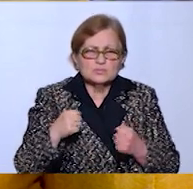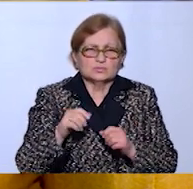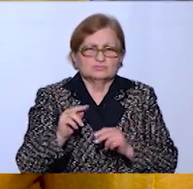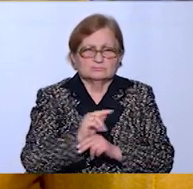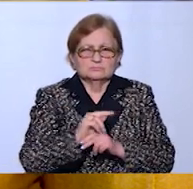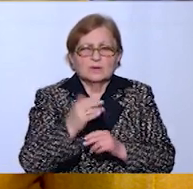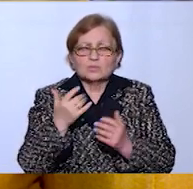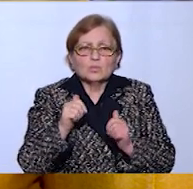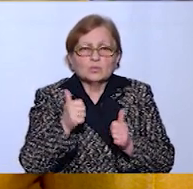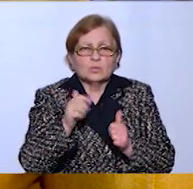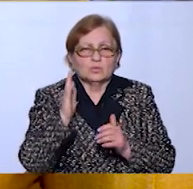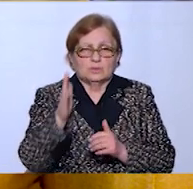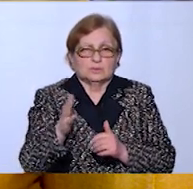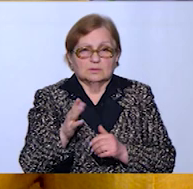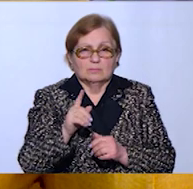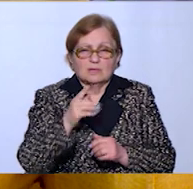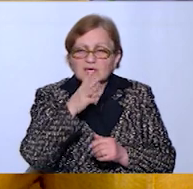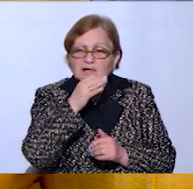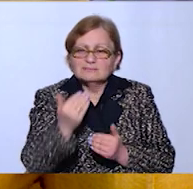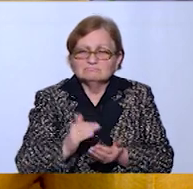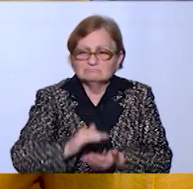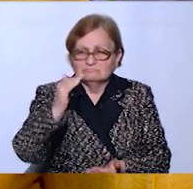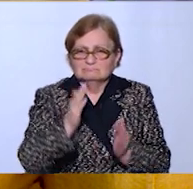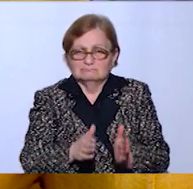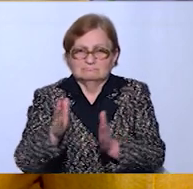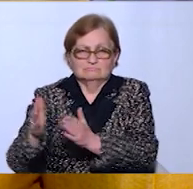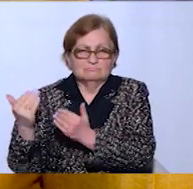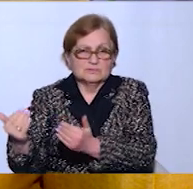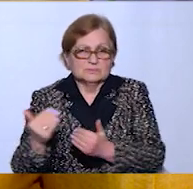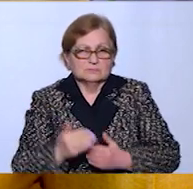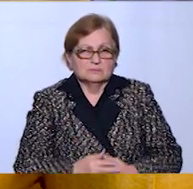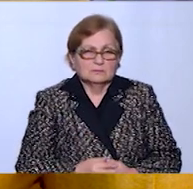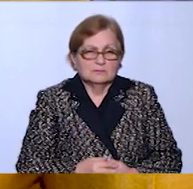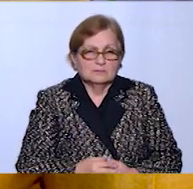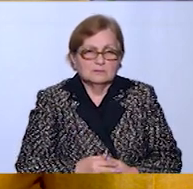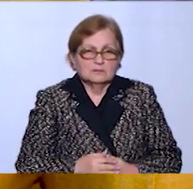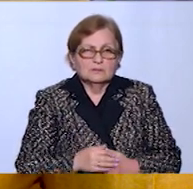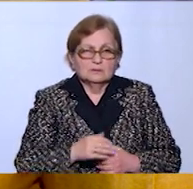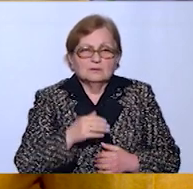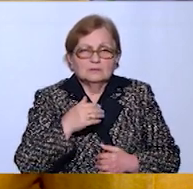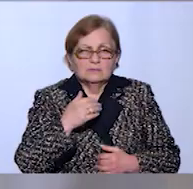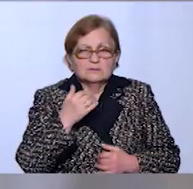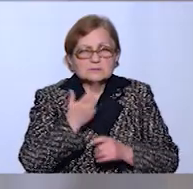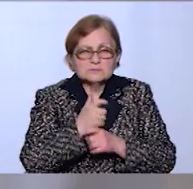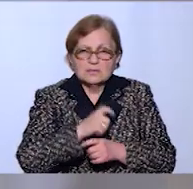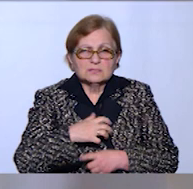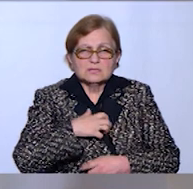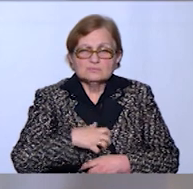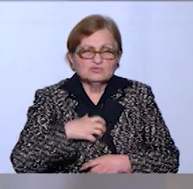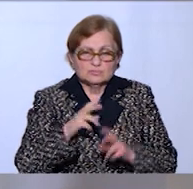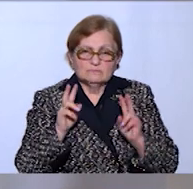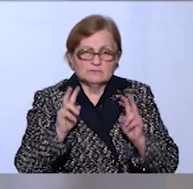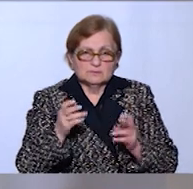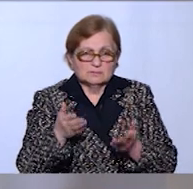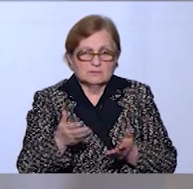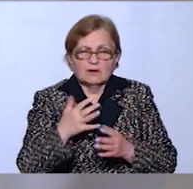ფსიქოლოგიურ, ემოციურ და თუნდაც სოციალურ სფეროებზე? ცხადია რომ ასაკობრივი და განვითარების ფაქტორების გათვალისწინებით. ძალიან მნიშვნელოვანი თემაა, იმიტომ